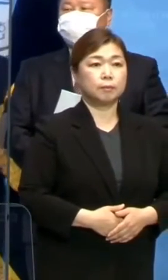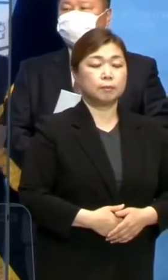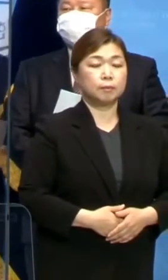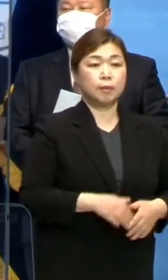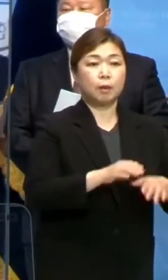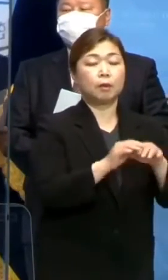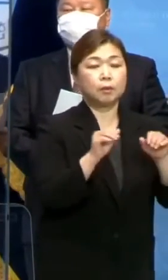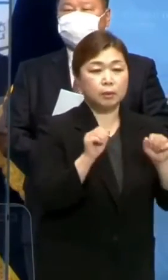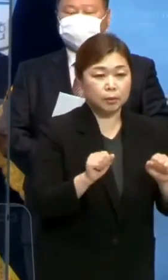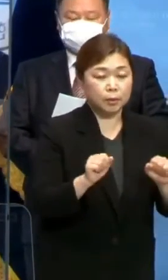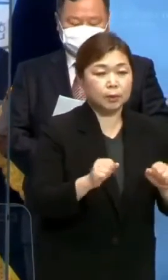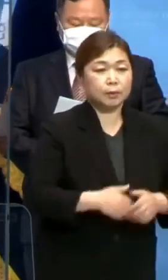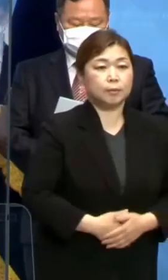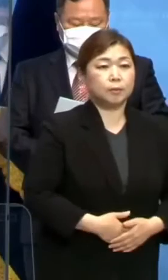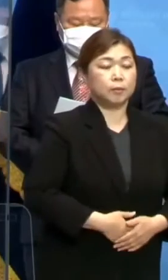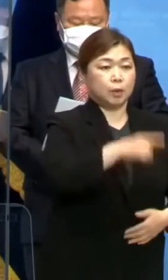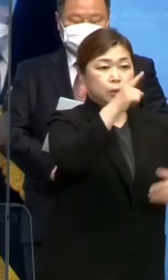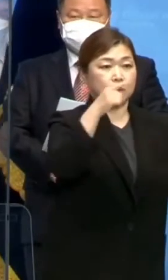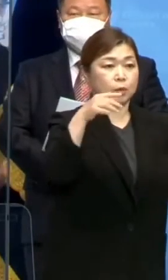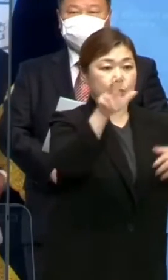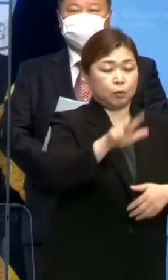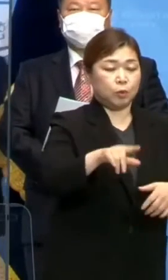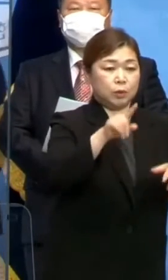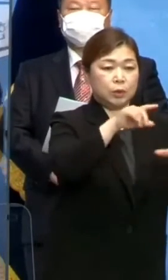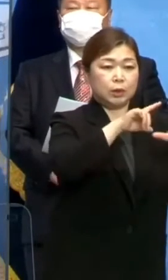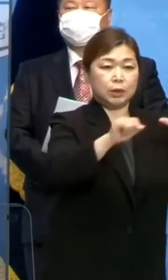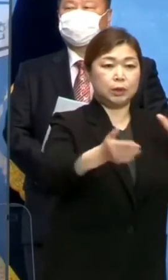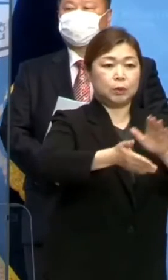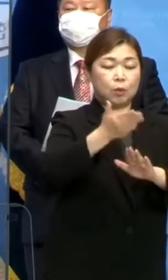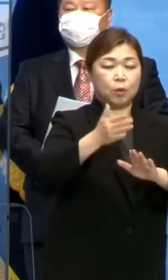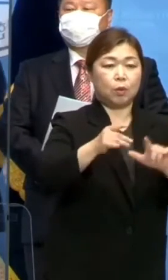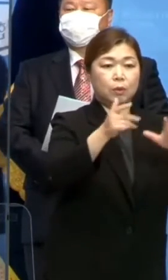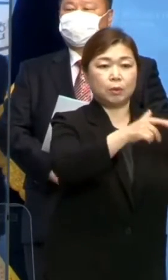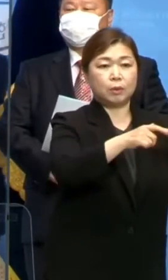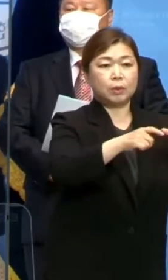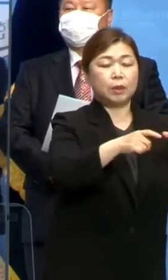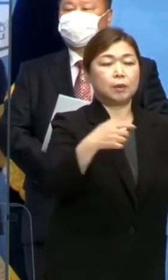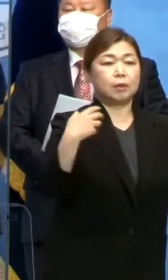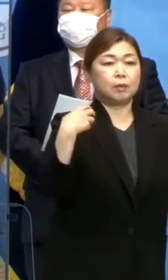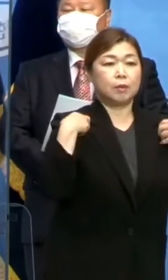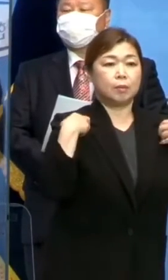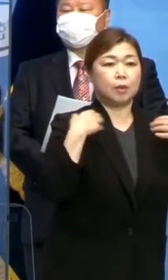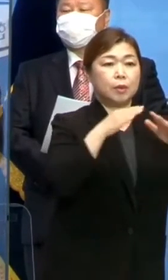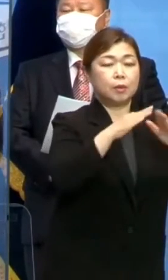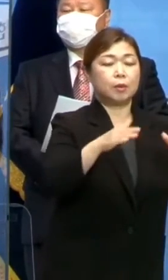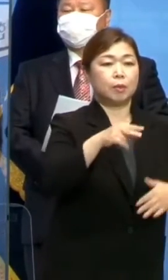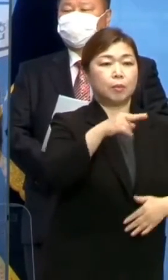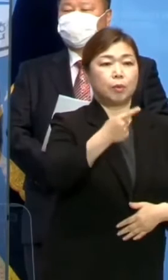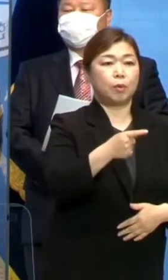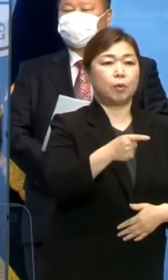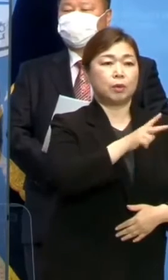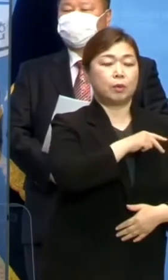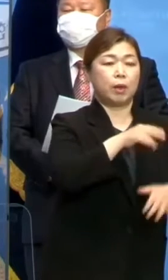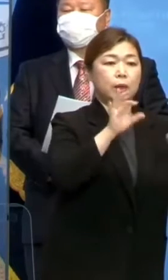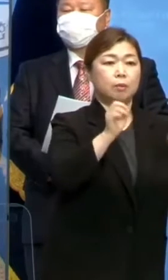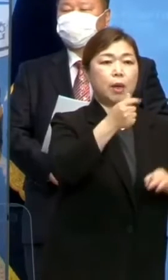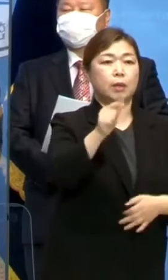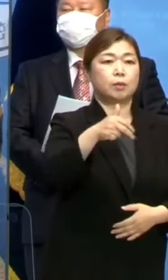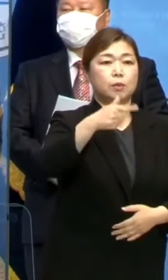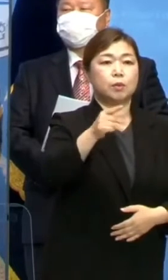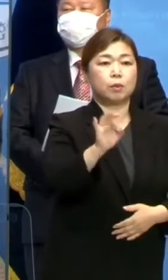안녕하십니까 전국 시 도 의장 협의회 의장 맡고 있는 철남 도의장 김완주 입니다 먼저